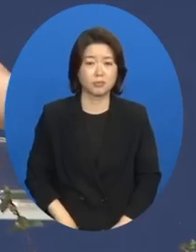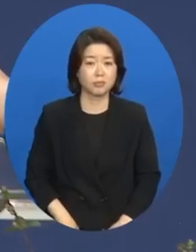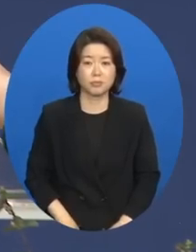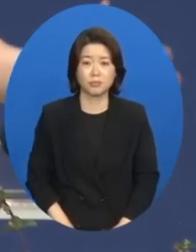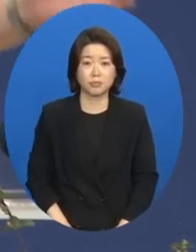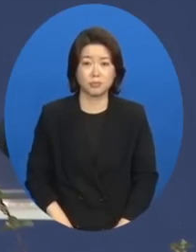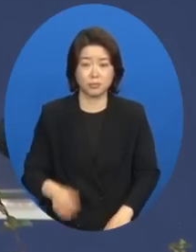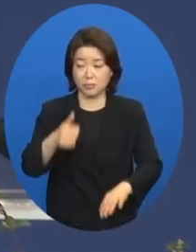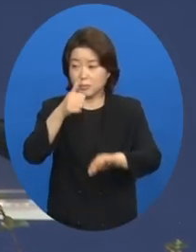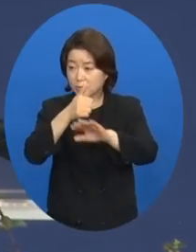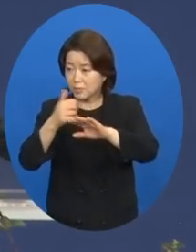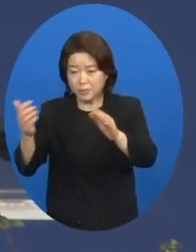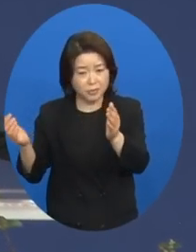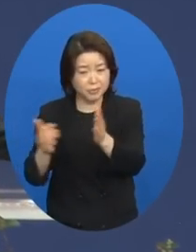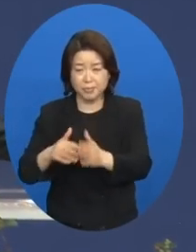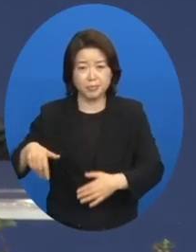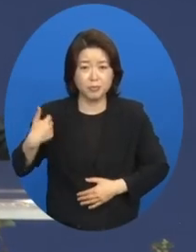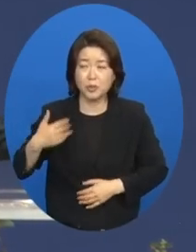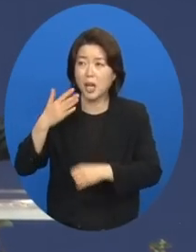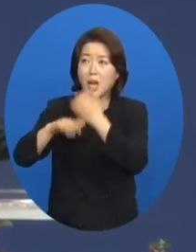끝을 알 수가 없는 하나님의 자비